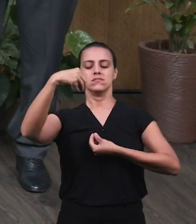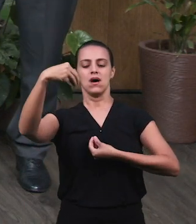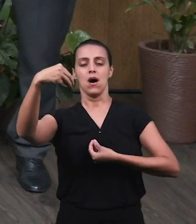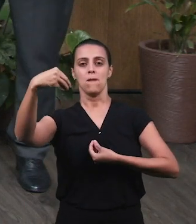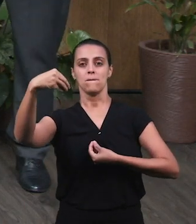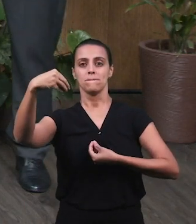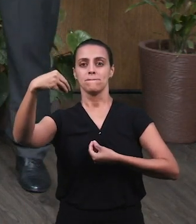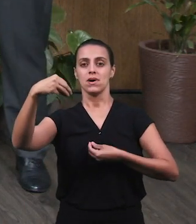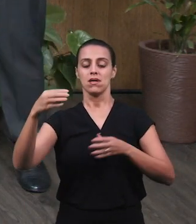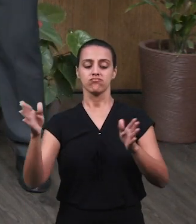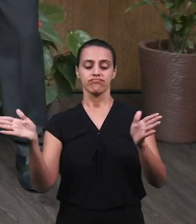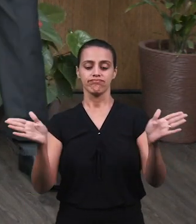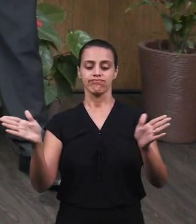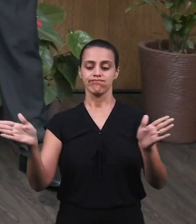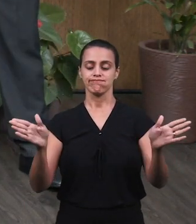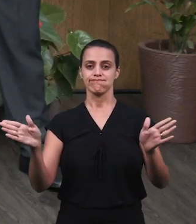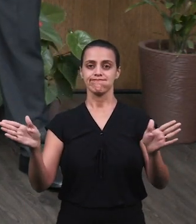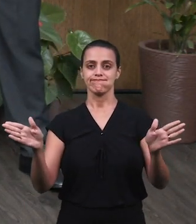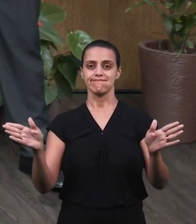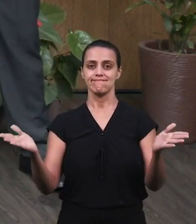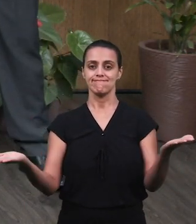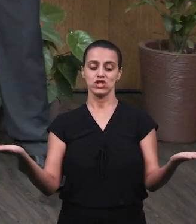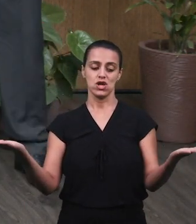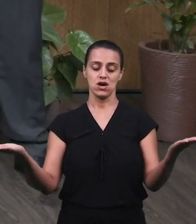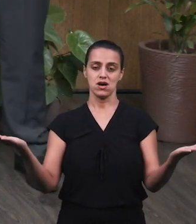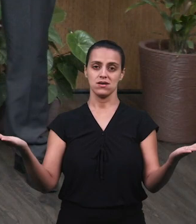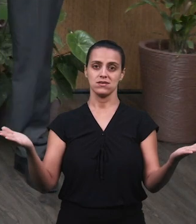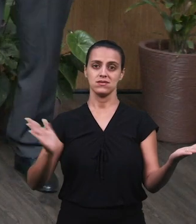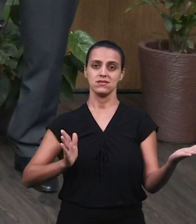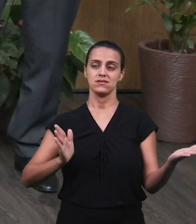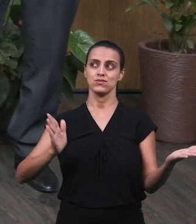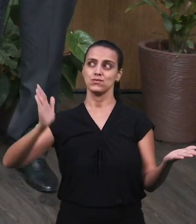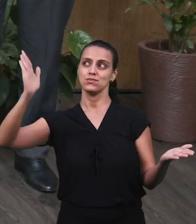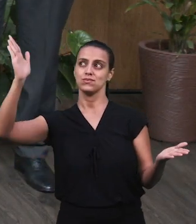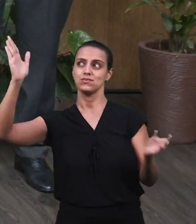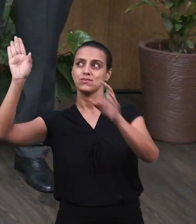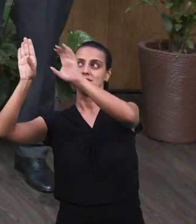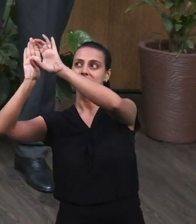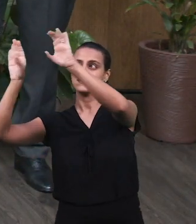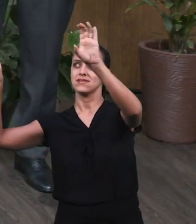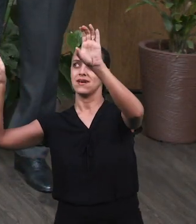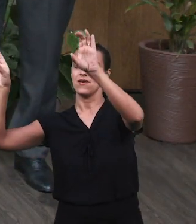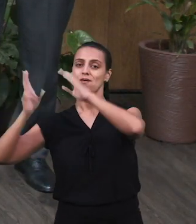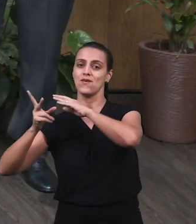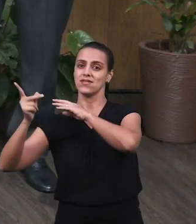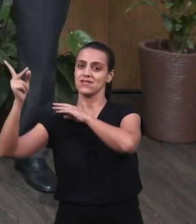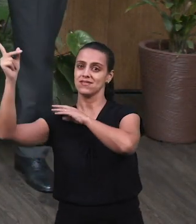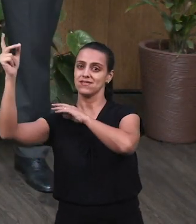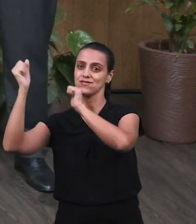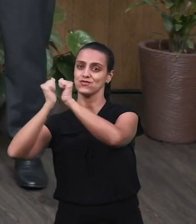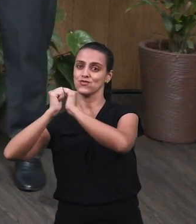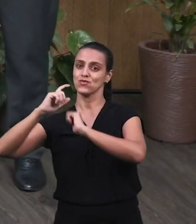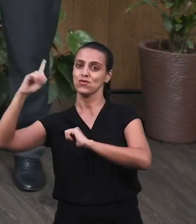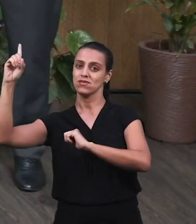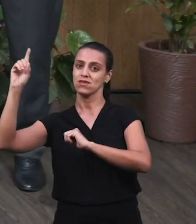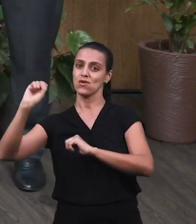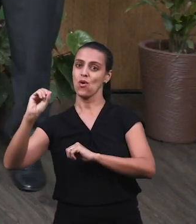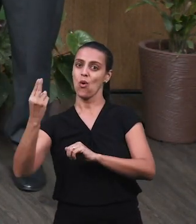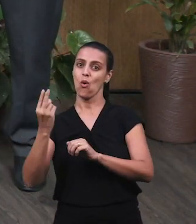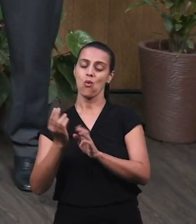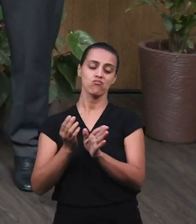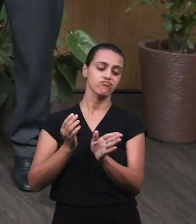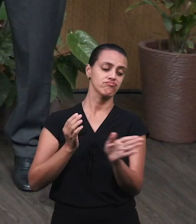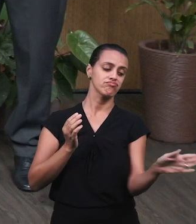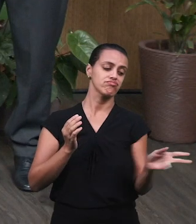latents. L'éternité avec Dieu ou l'éternité sans Dieu. Donc,